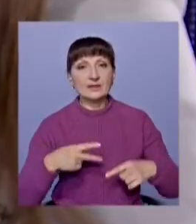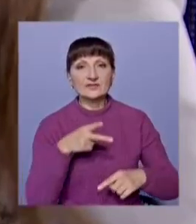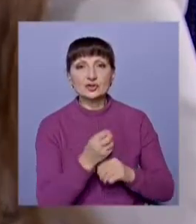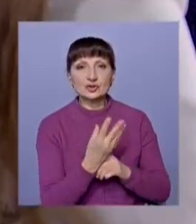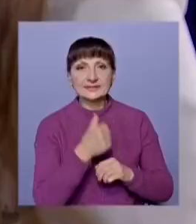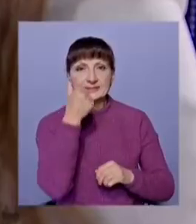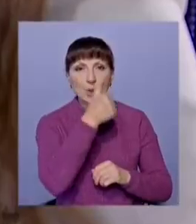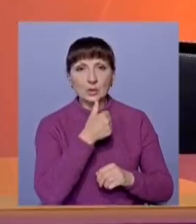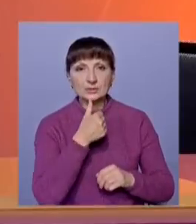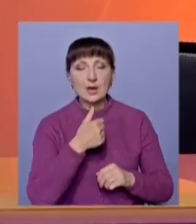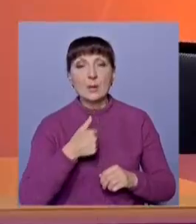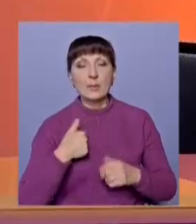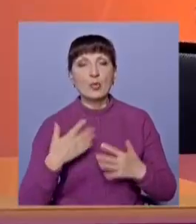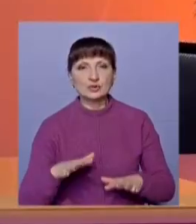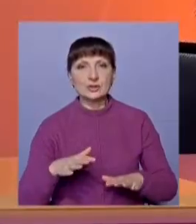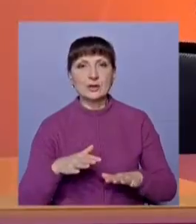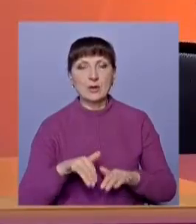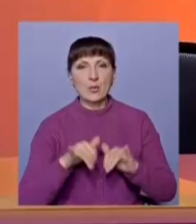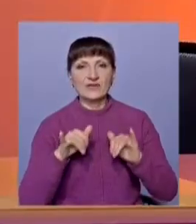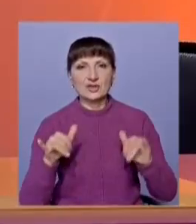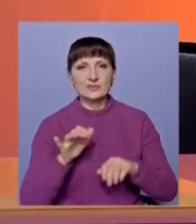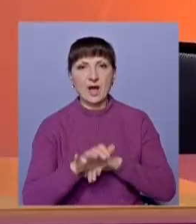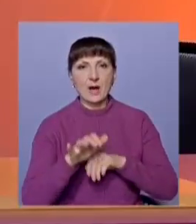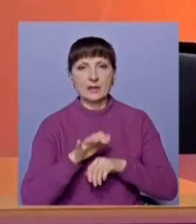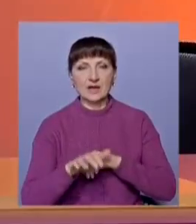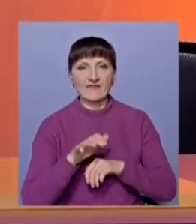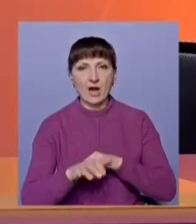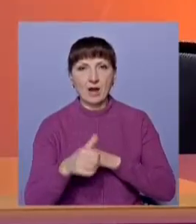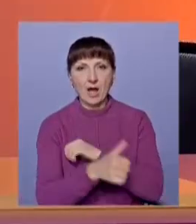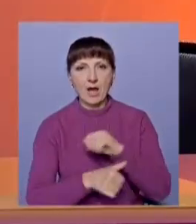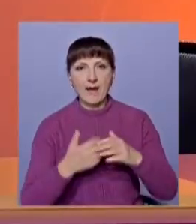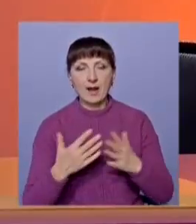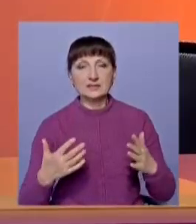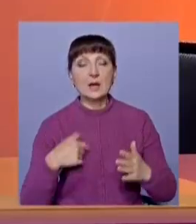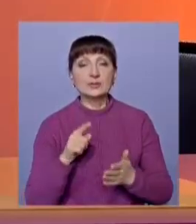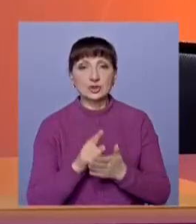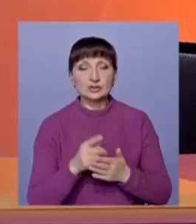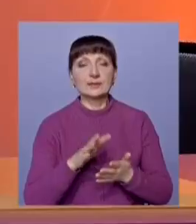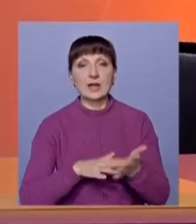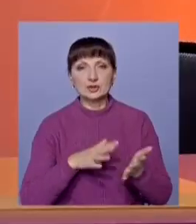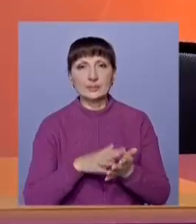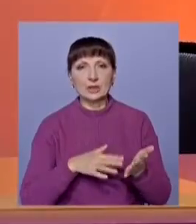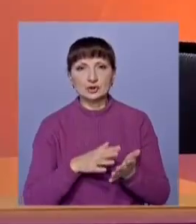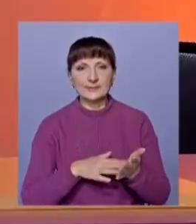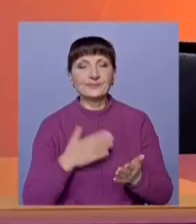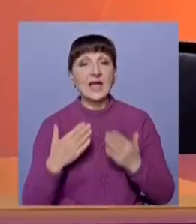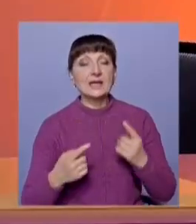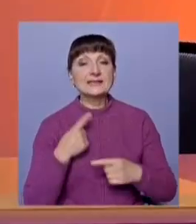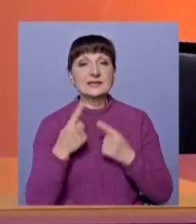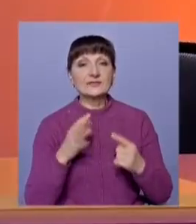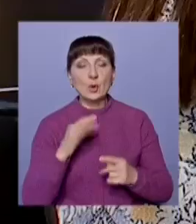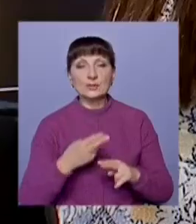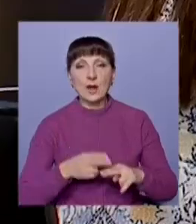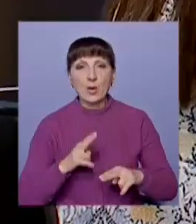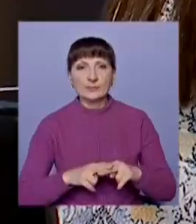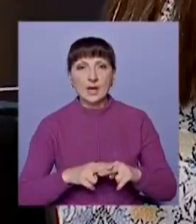года, вот, мы наращиваем товарооборот. И вот мы просто должны эту тенденцию продолжить. Если говорить